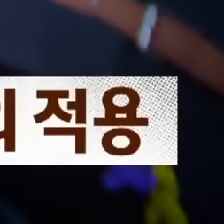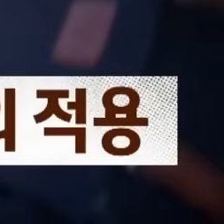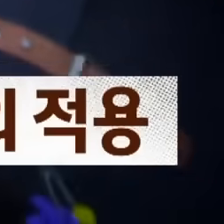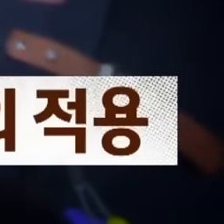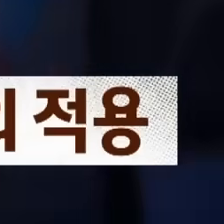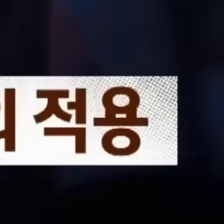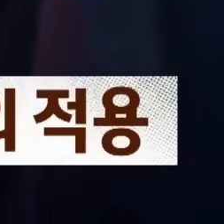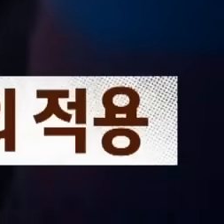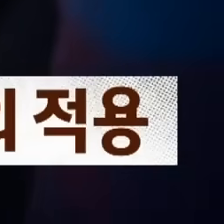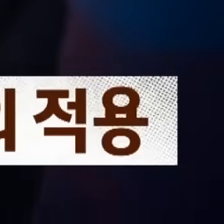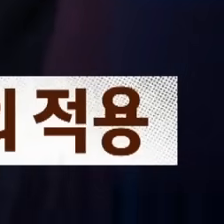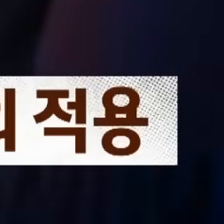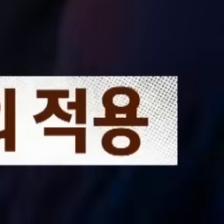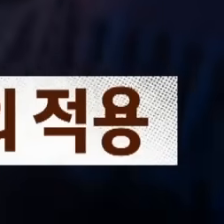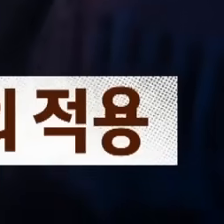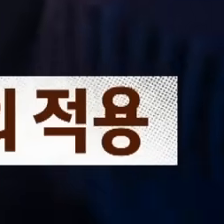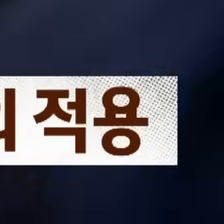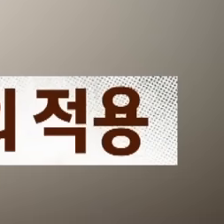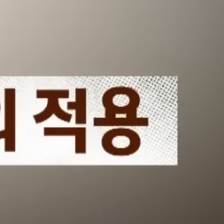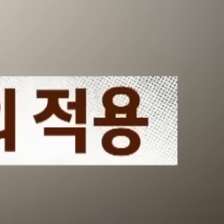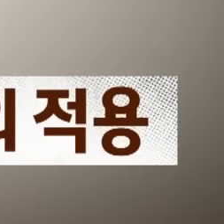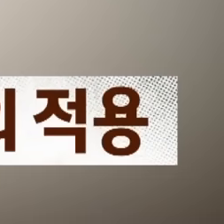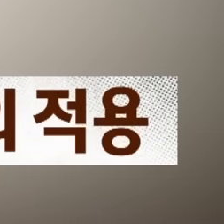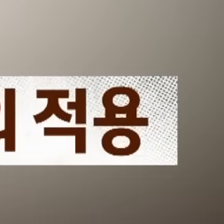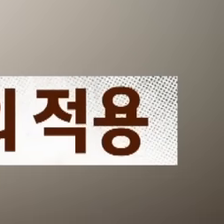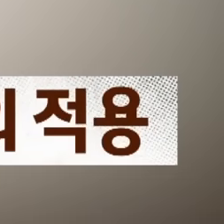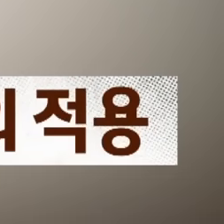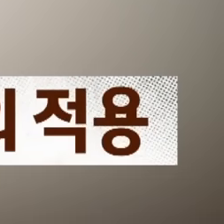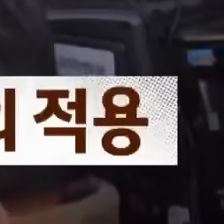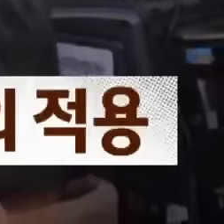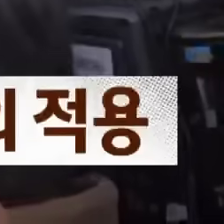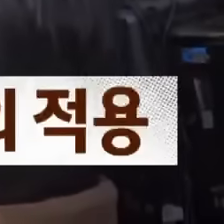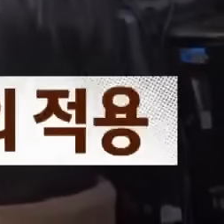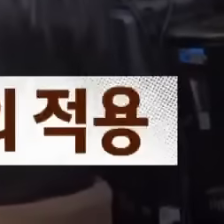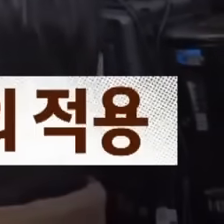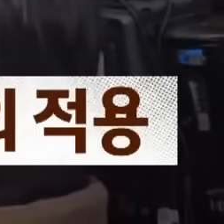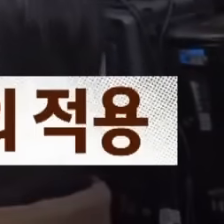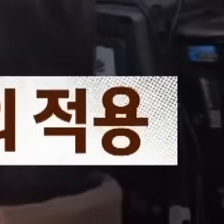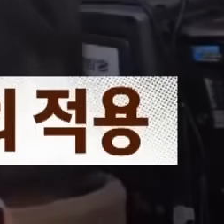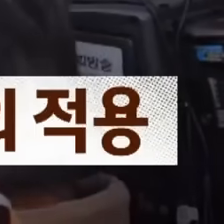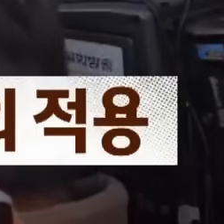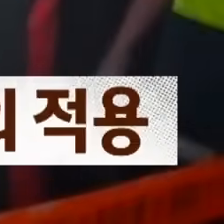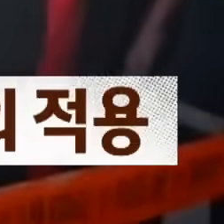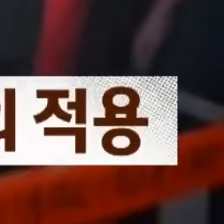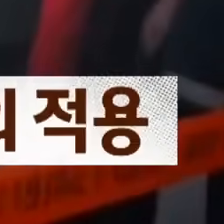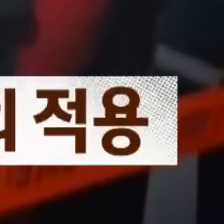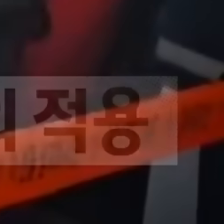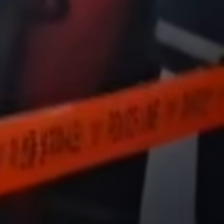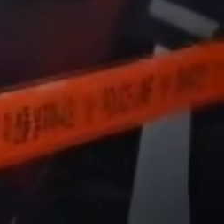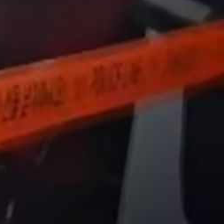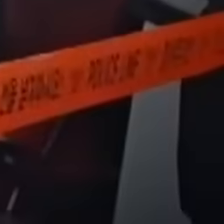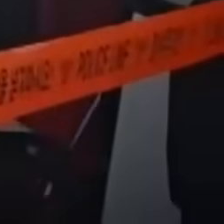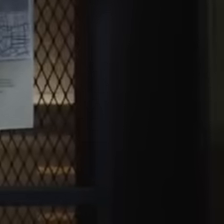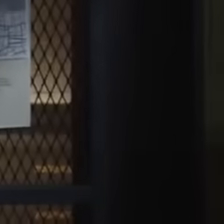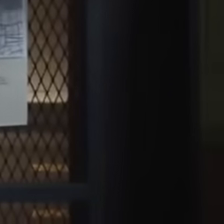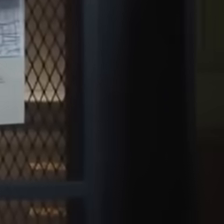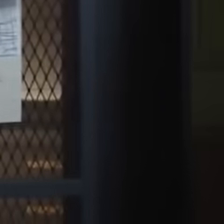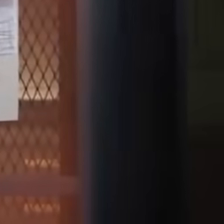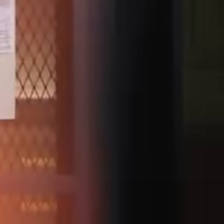당했습니다. 이 남성은 지지자인 것처럼 사인을 요구하며 접근하다가 소지하고 있던 흉기로 이 대표를